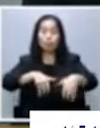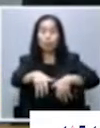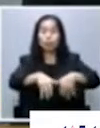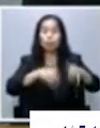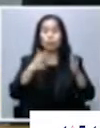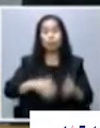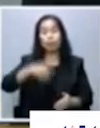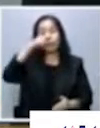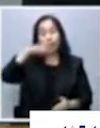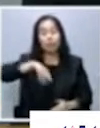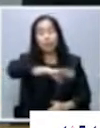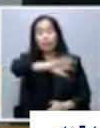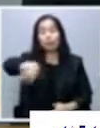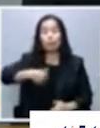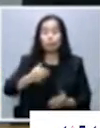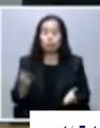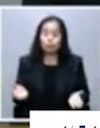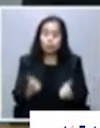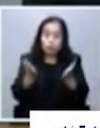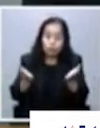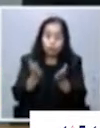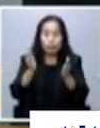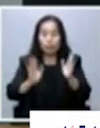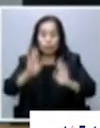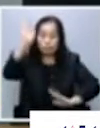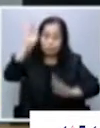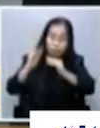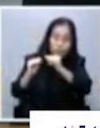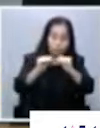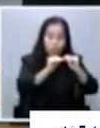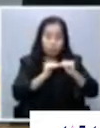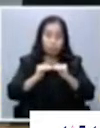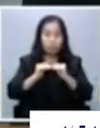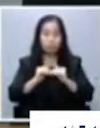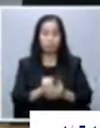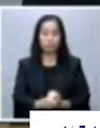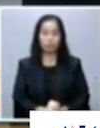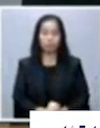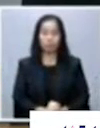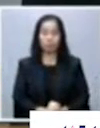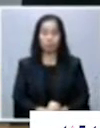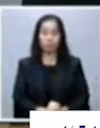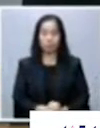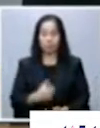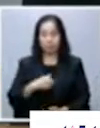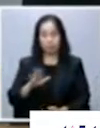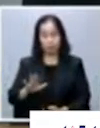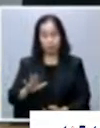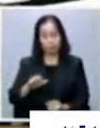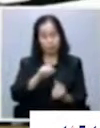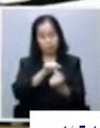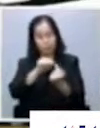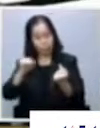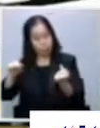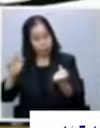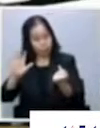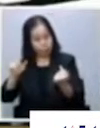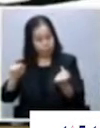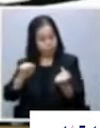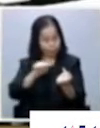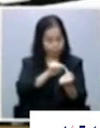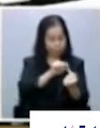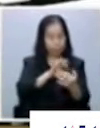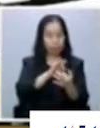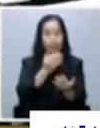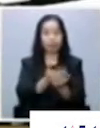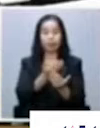ทั่วไปที่เขาสนับสนุนแนวทางประชาธิปไตย ท่านจุลพันธ์อย่าให้ไกลงบประมาณไปมากครับ ได้ครับพยาย